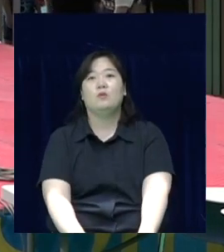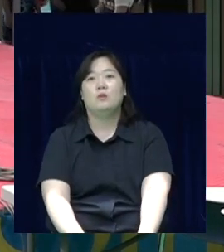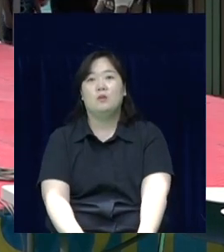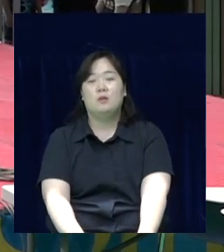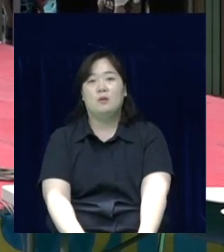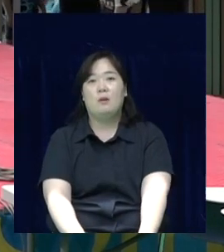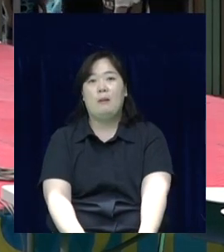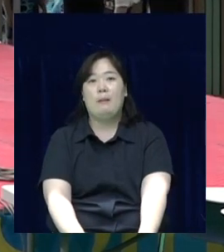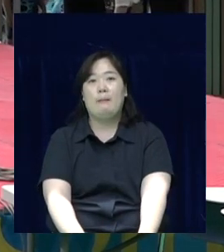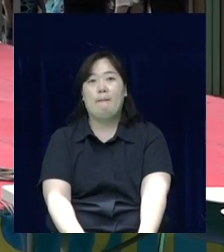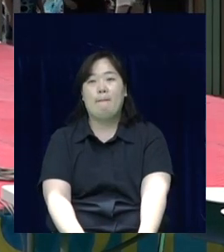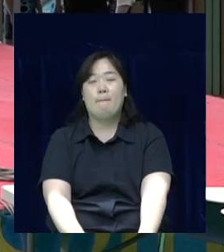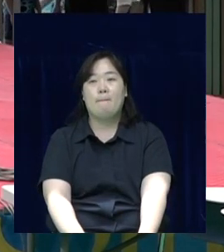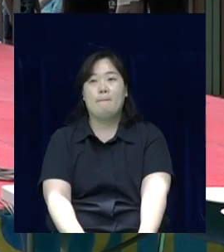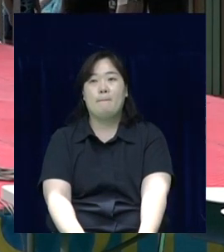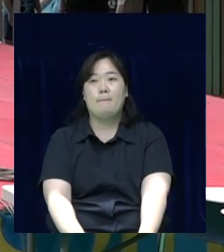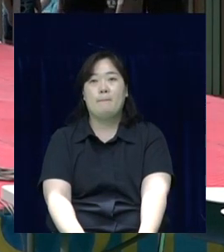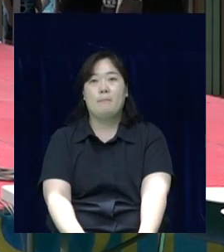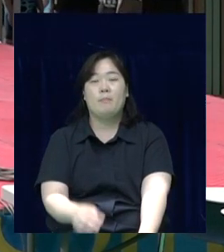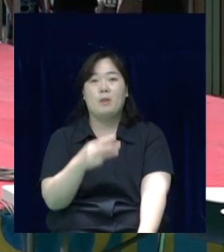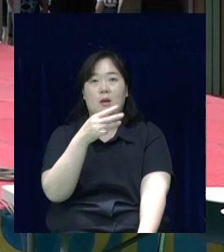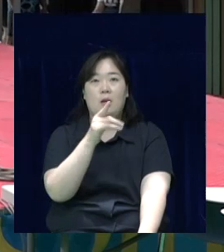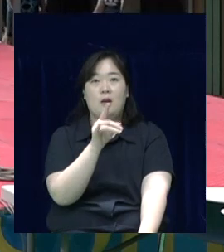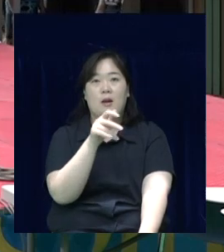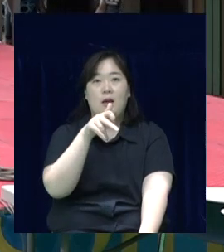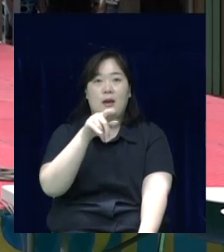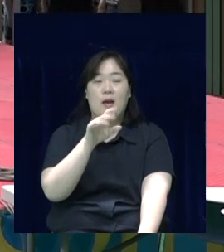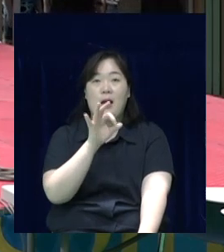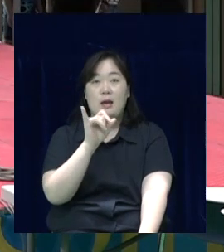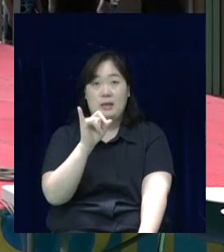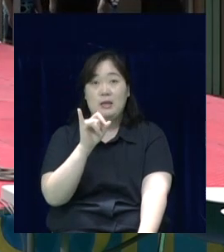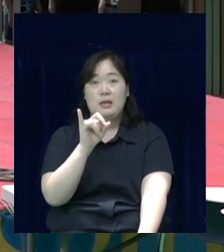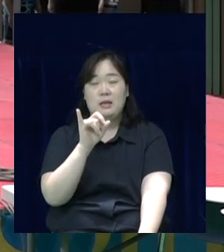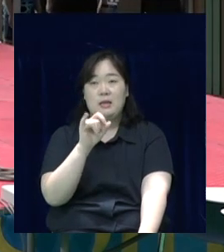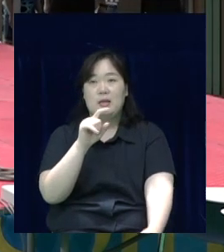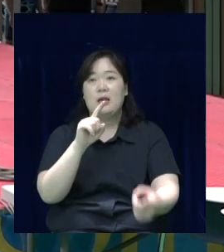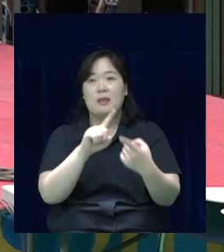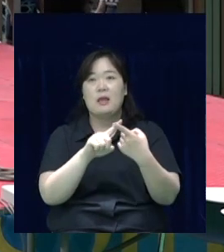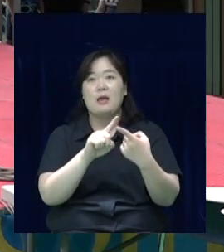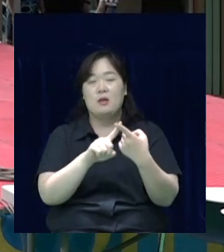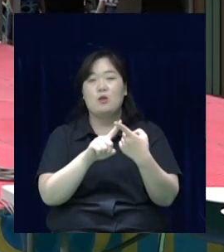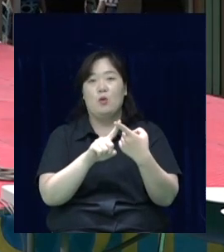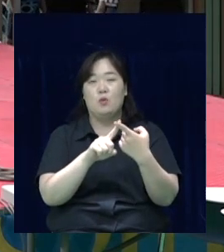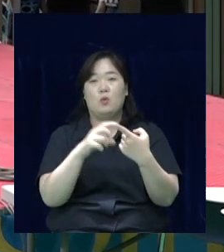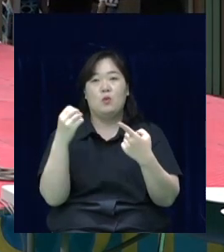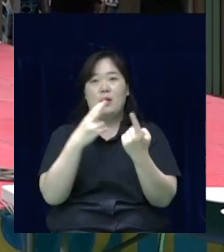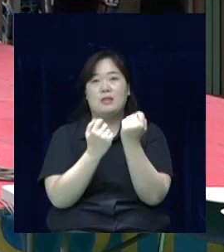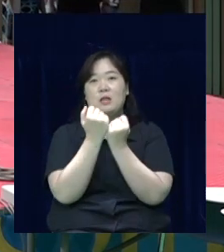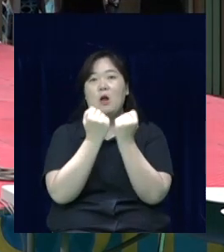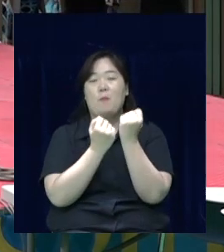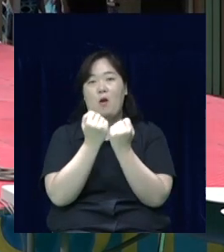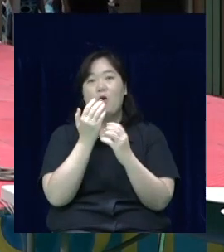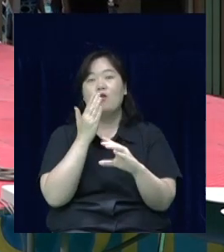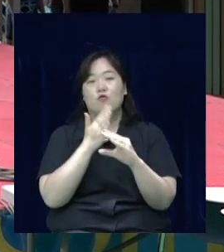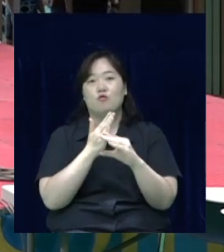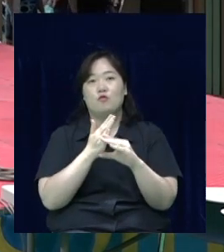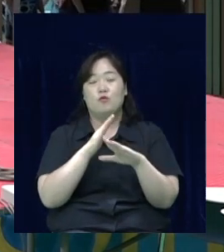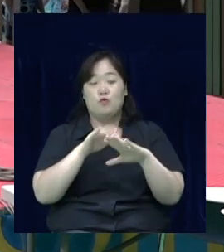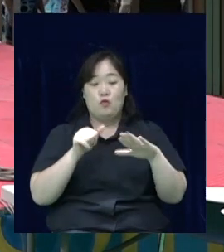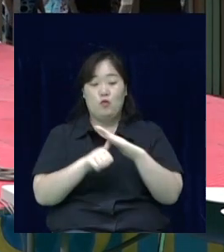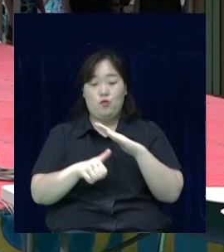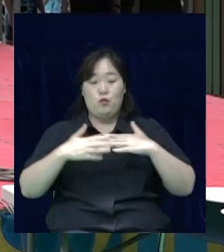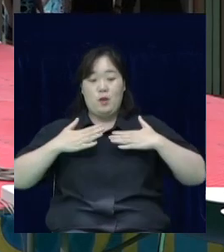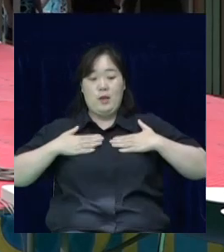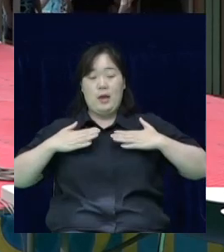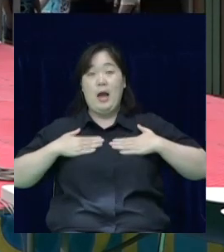이게 장례에서 또 방송이 이어지는데 이 렉하이에 대한 부분들을 또 계속해서 언급을 또 해주고 있는 네, 그런 상황입니다. 선수의 가슴 높이나